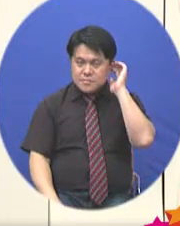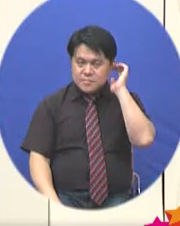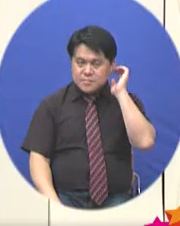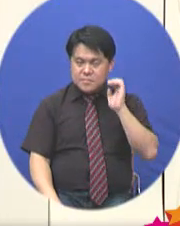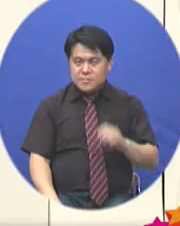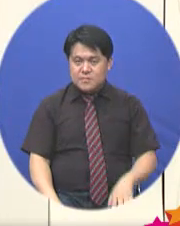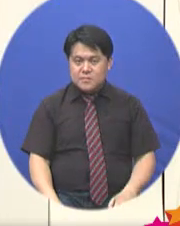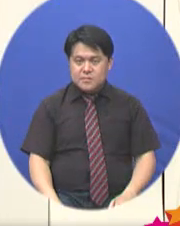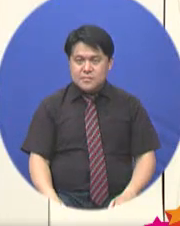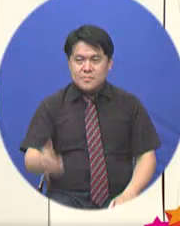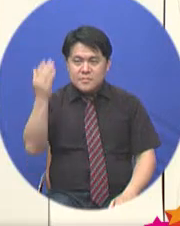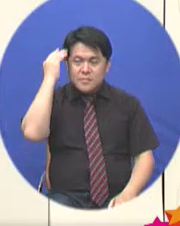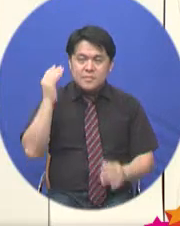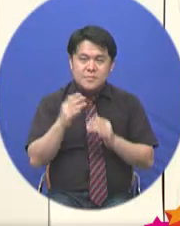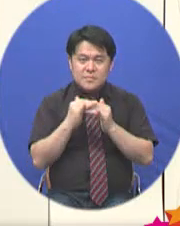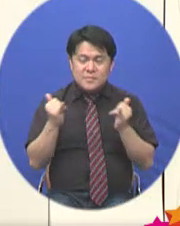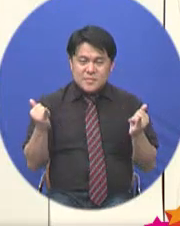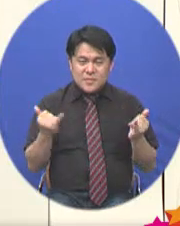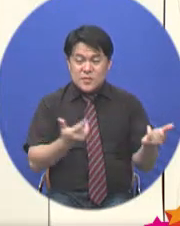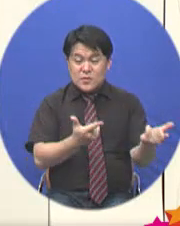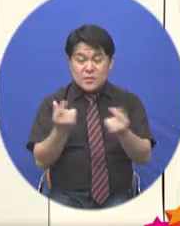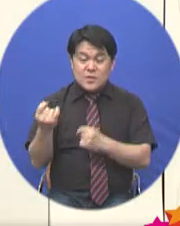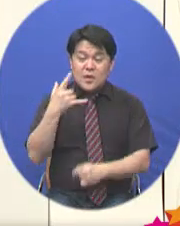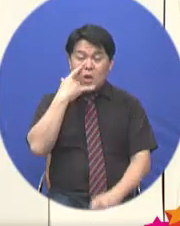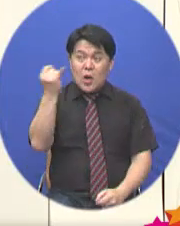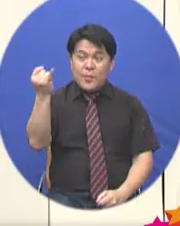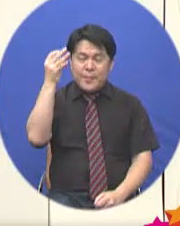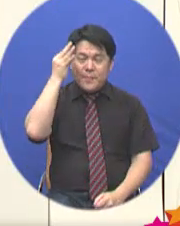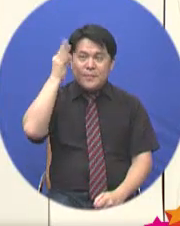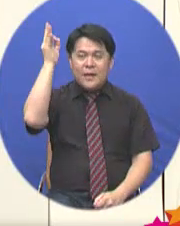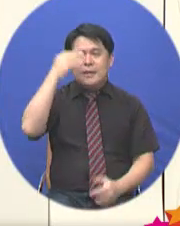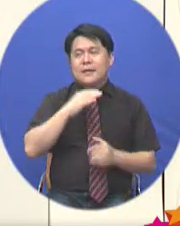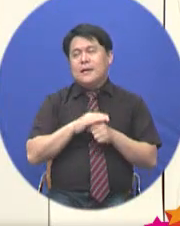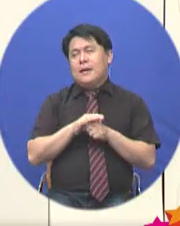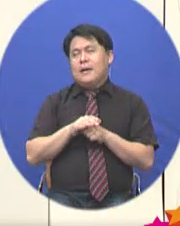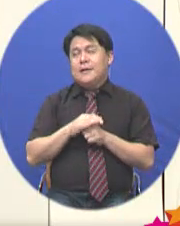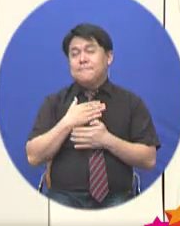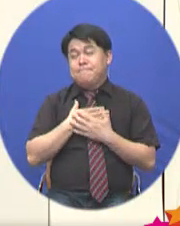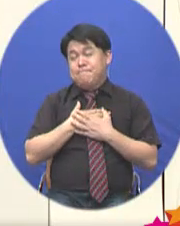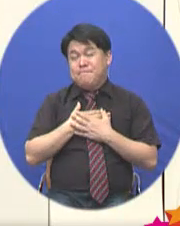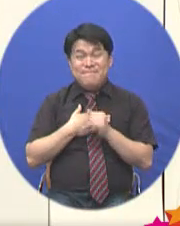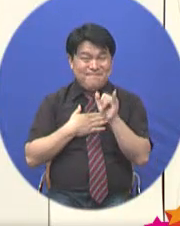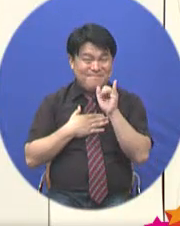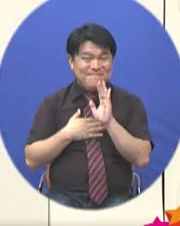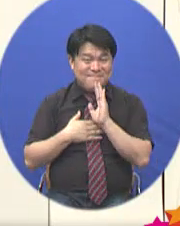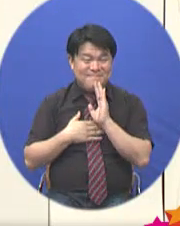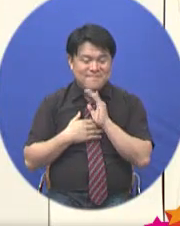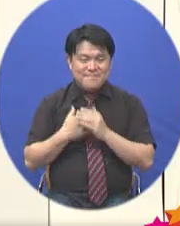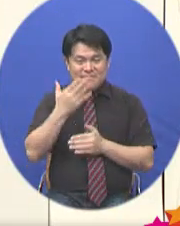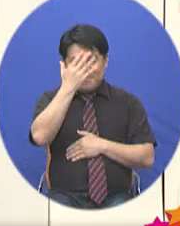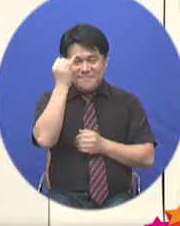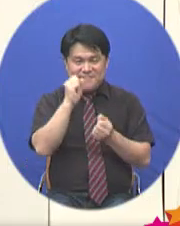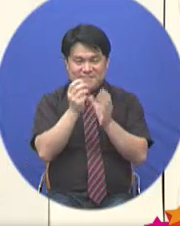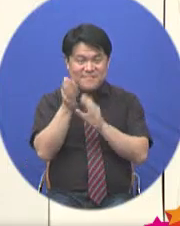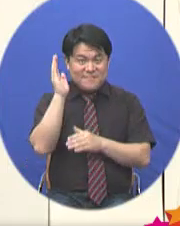어머니라 그러면 다 정감이 다 가지 않습니까? 그래요, 맞아요. 네. 그래서 여보 한 입 한미국 사연이 이